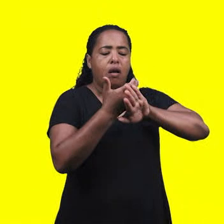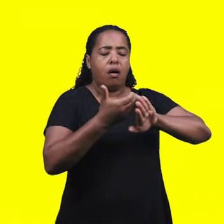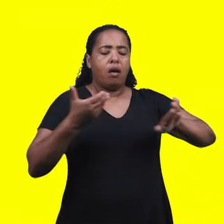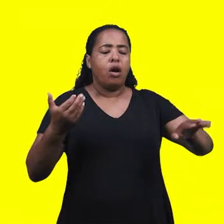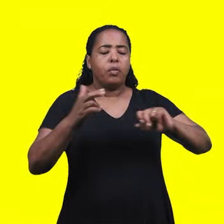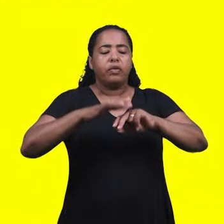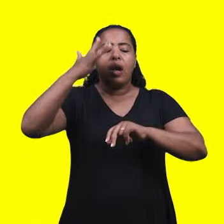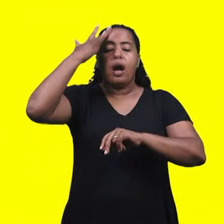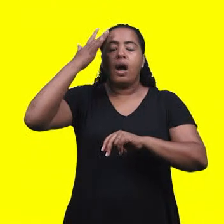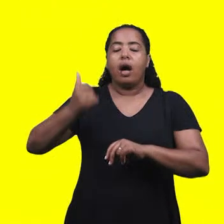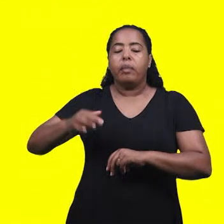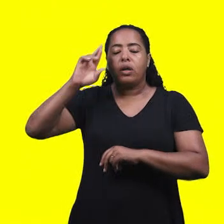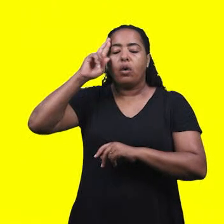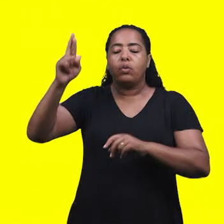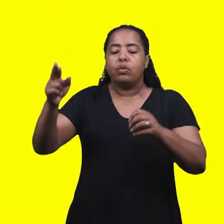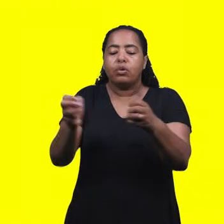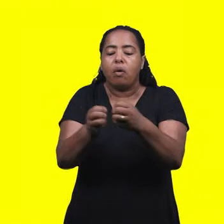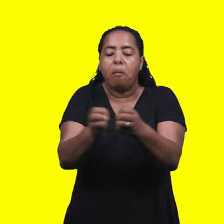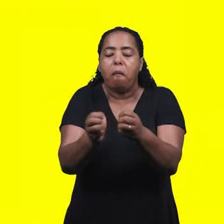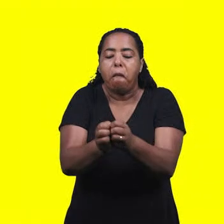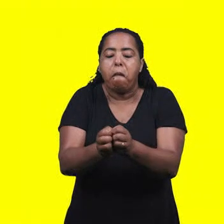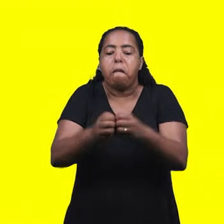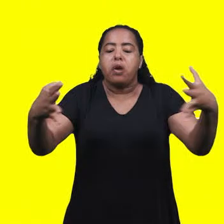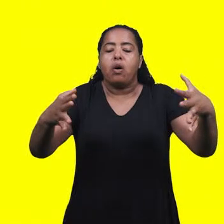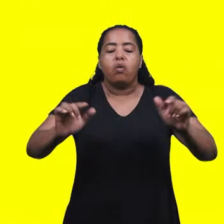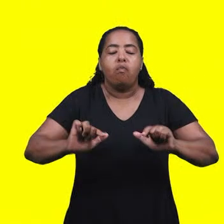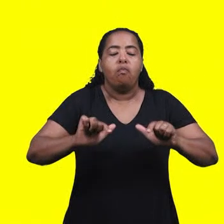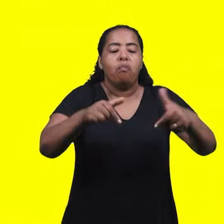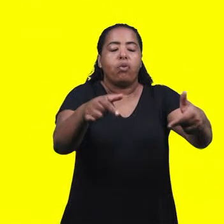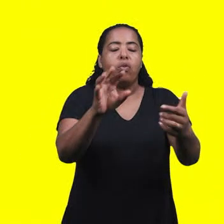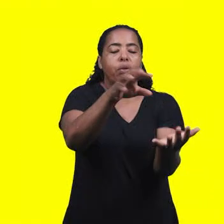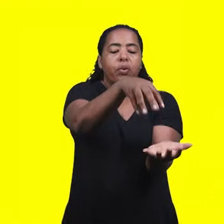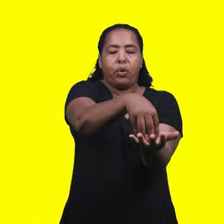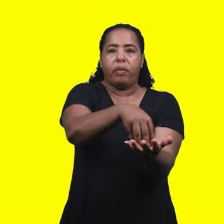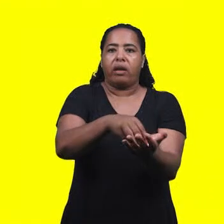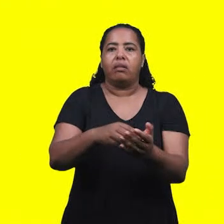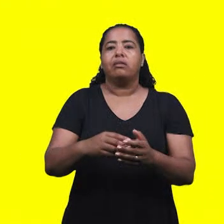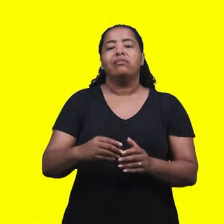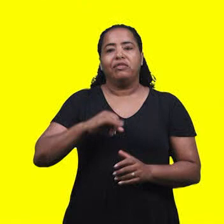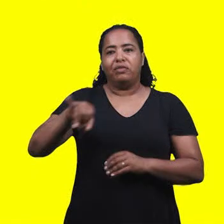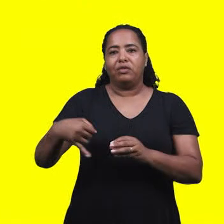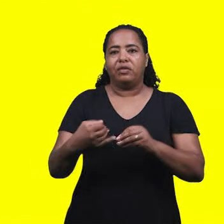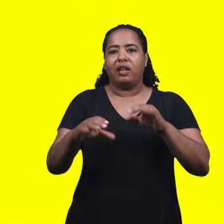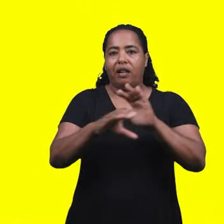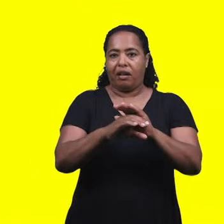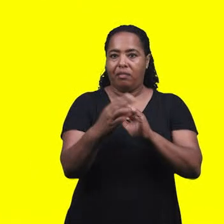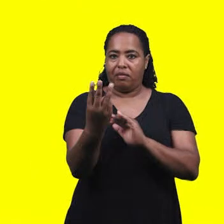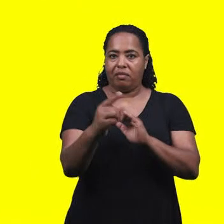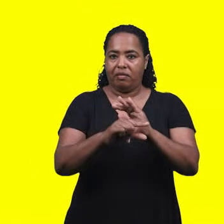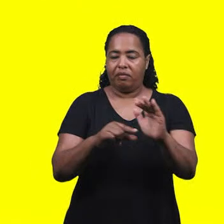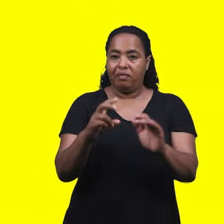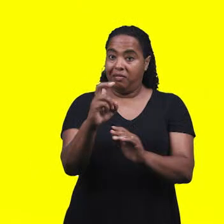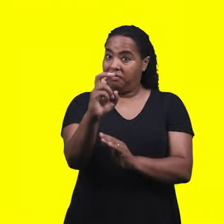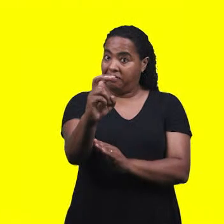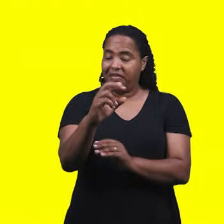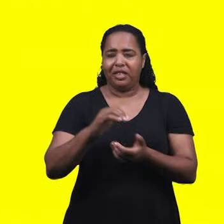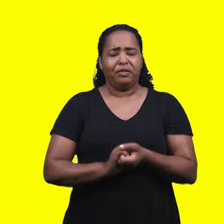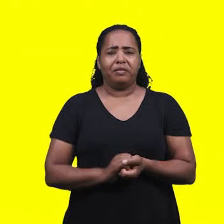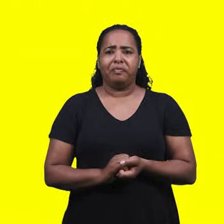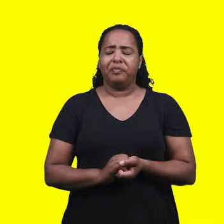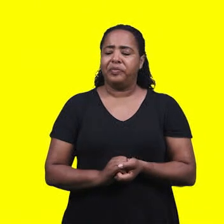sanctifiez-vous, car demain le Seigneur fera des merveilles parmi vous. Josué 3.